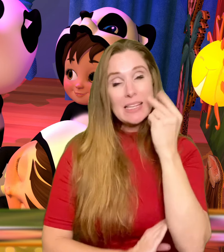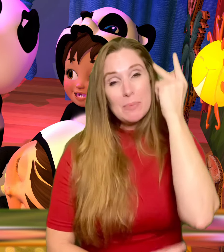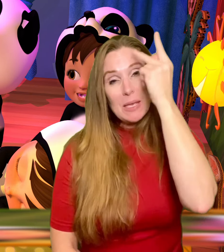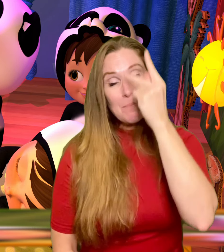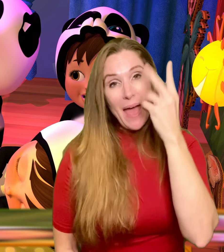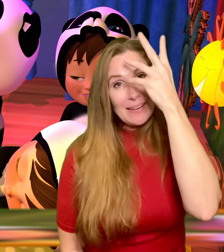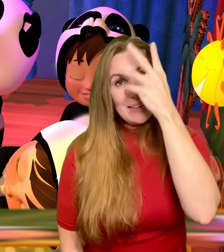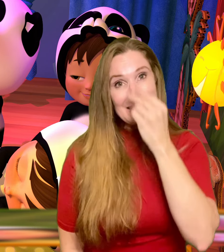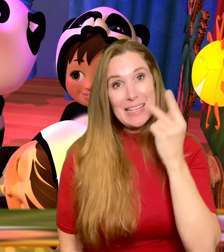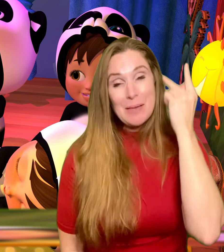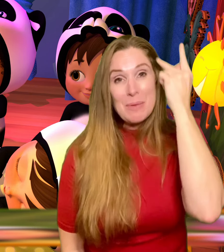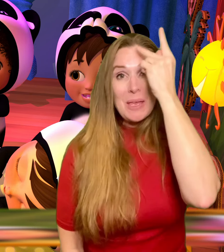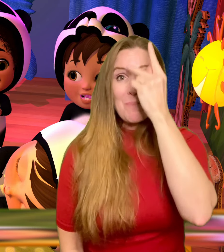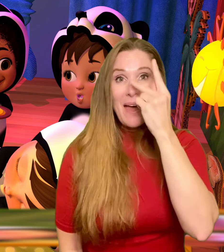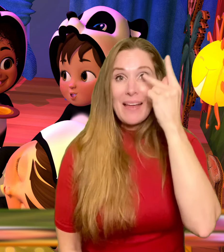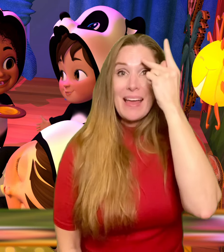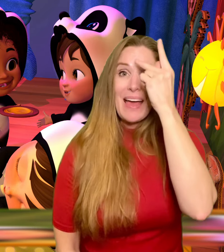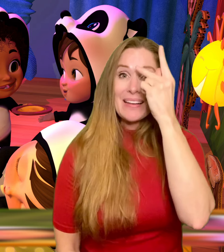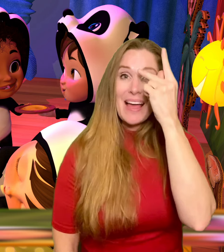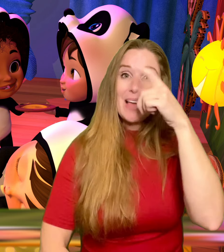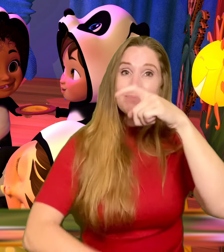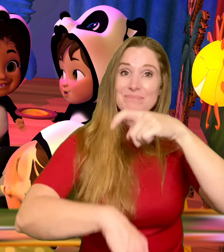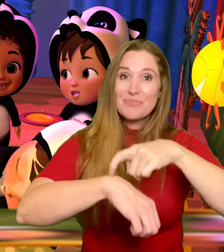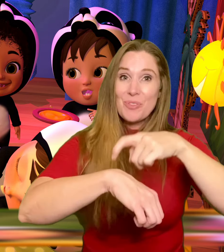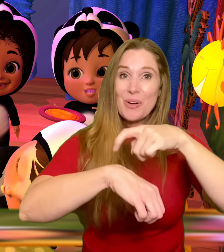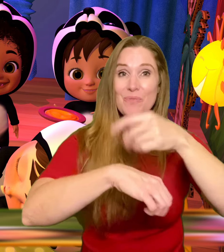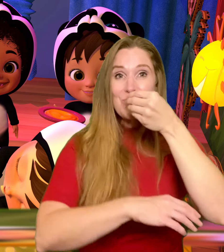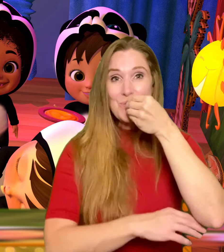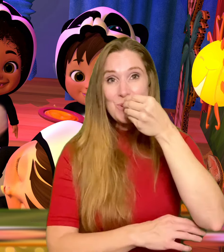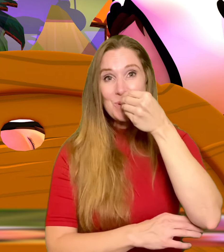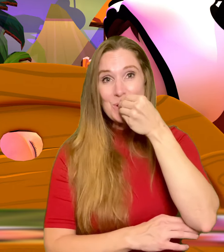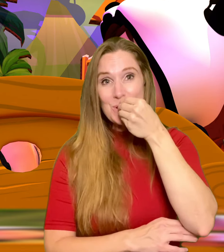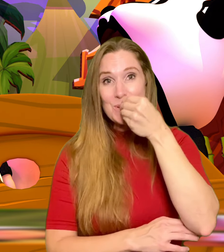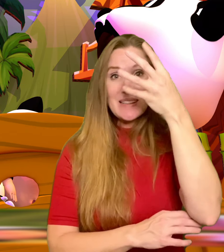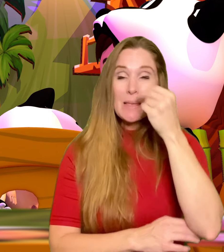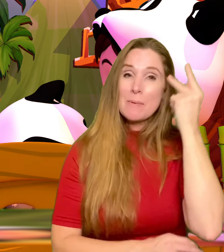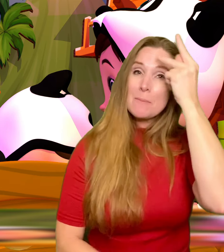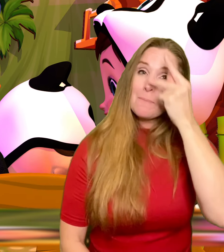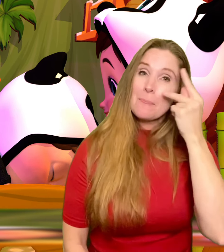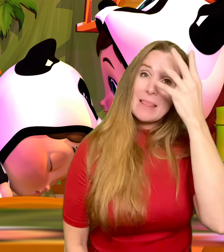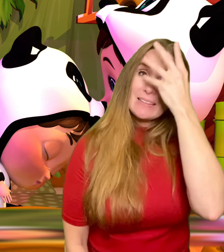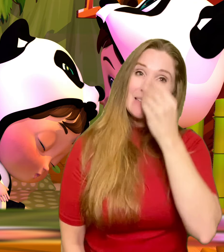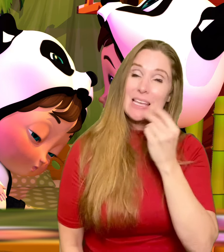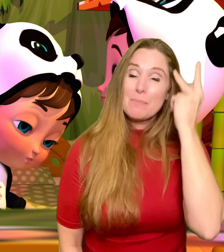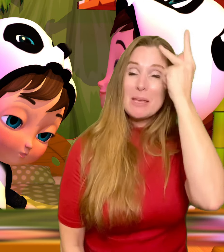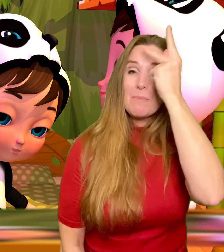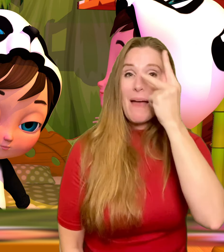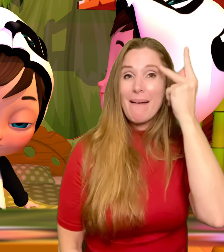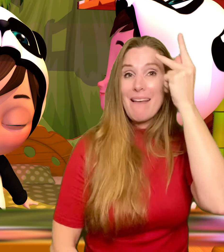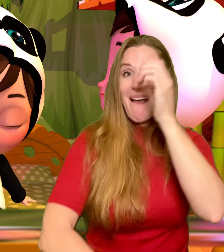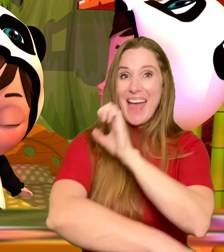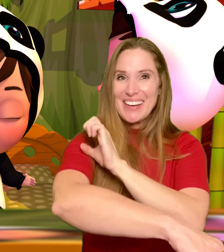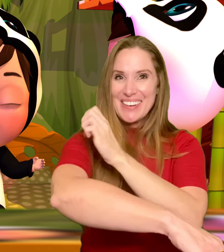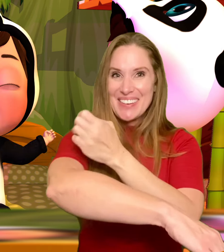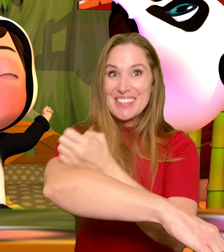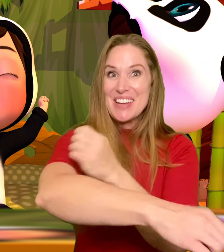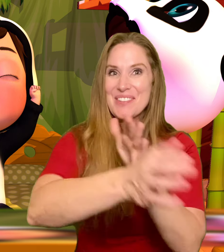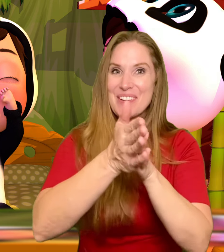ハンダちゃんハンダちゃん食べようハンダちゃんハンダちゃん